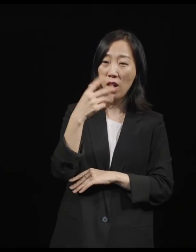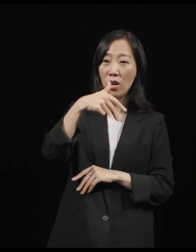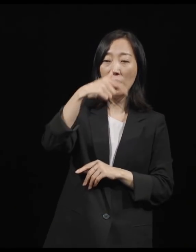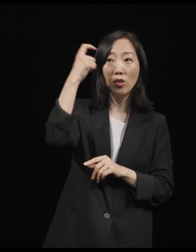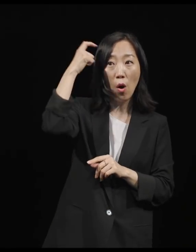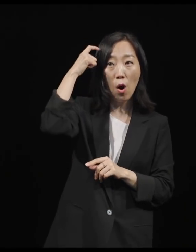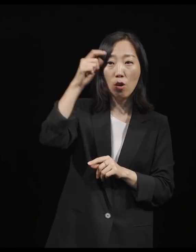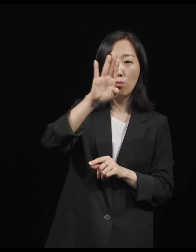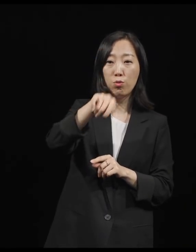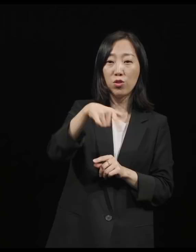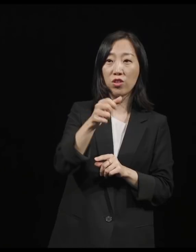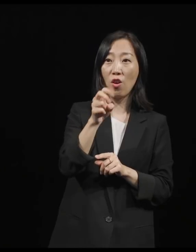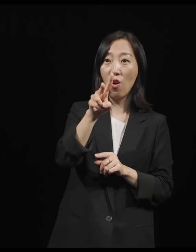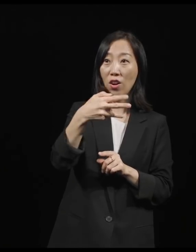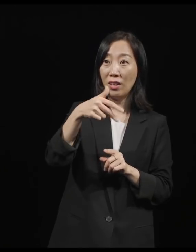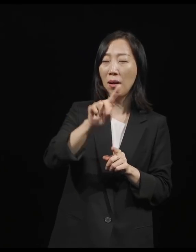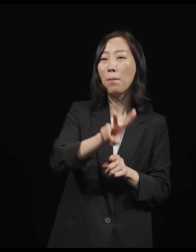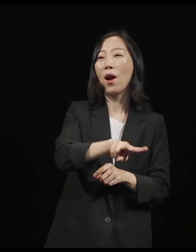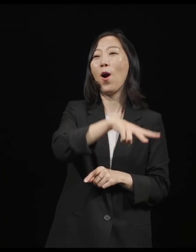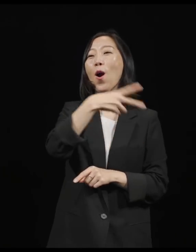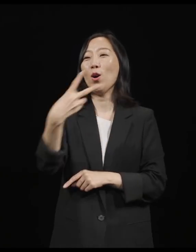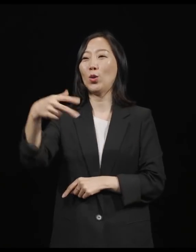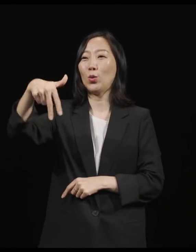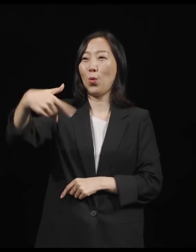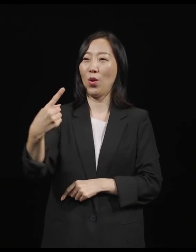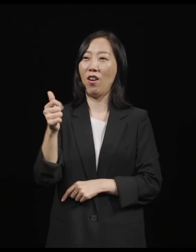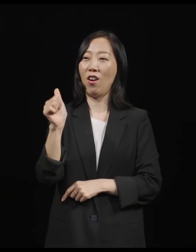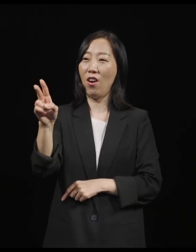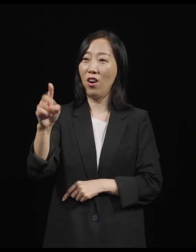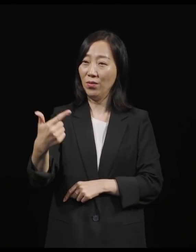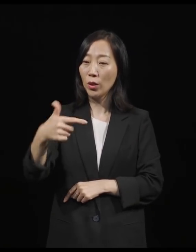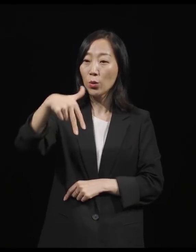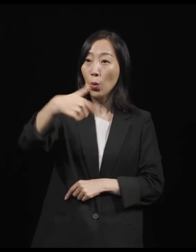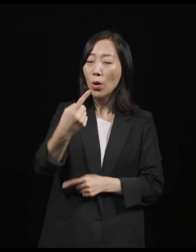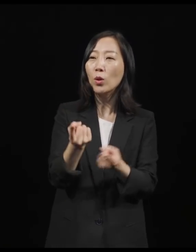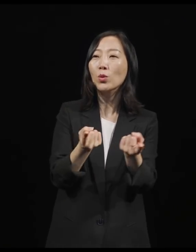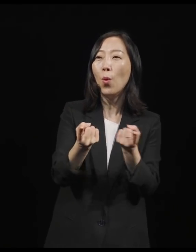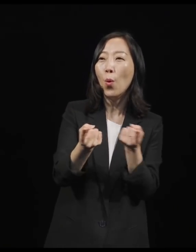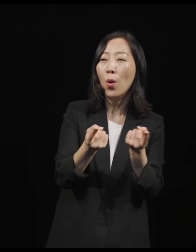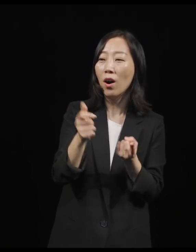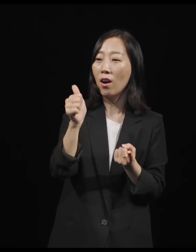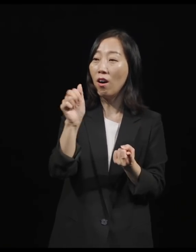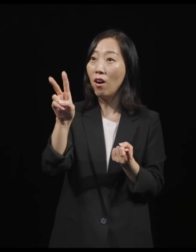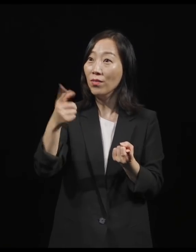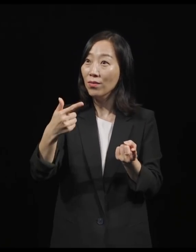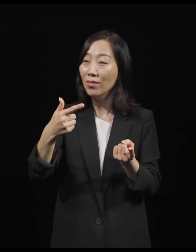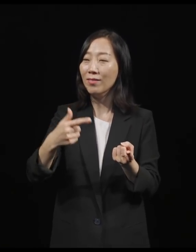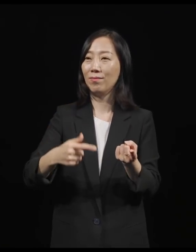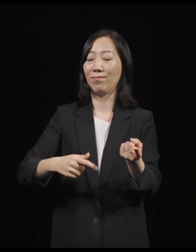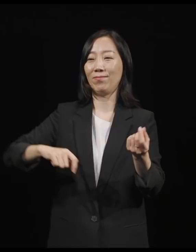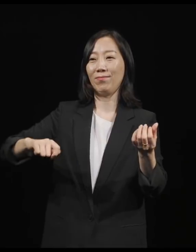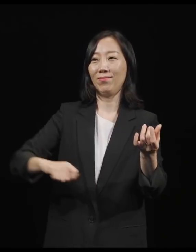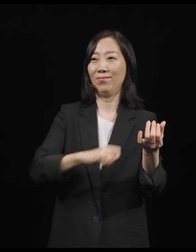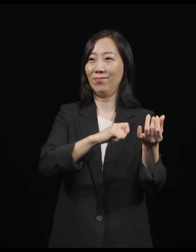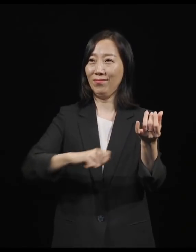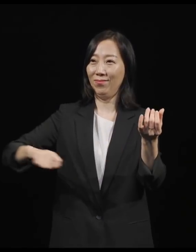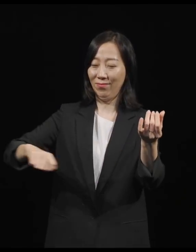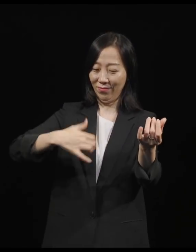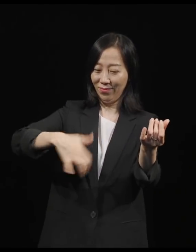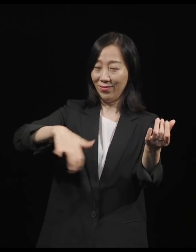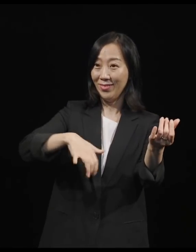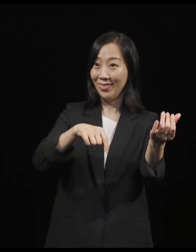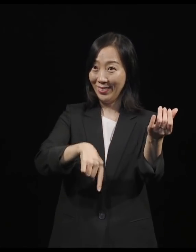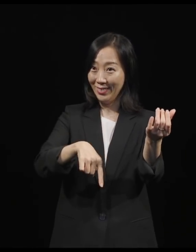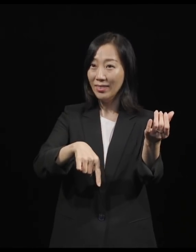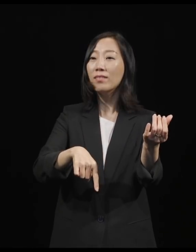조현병은 조율하다의 조, 현악기의 현을 따서 만든 단어인데요. 바이올린의 현을 잘 조율하면 아름다운